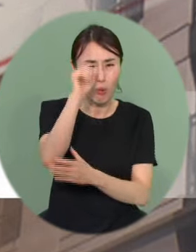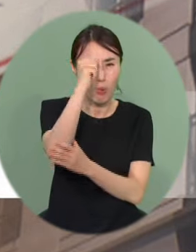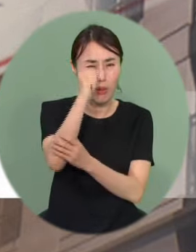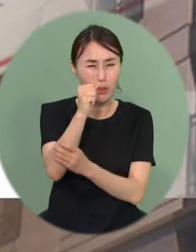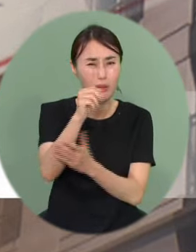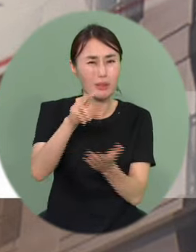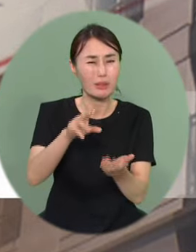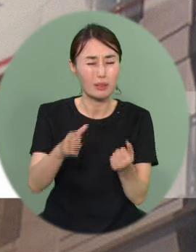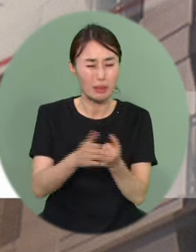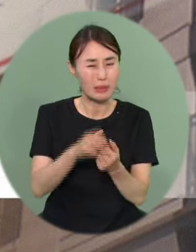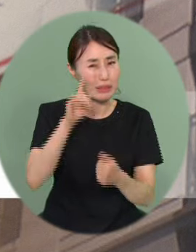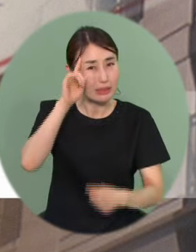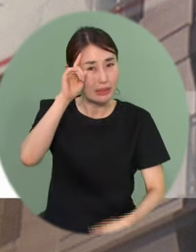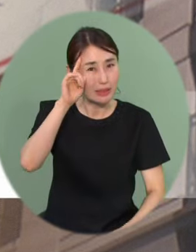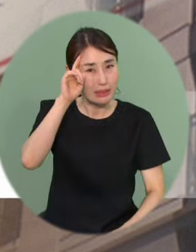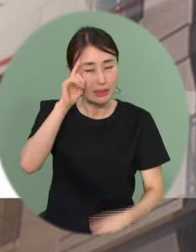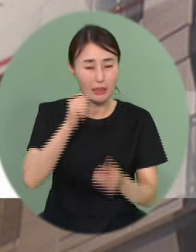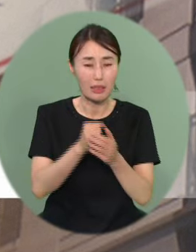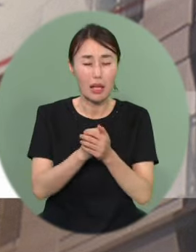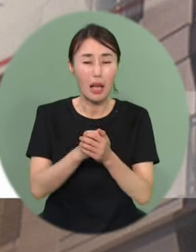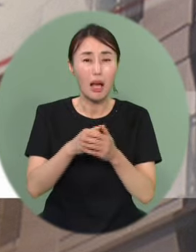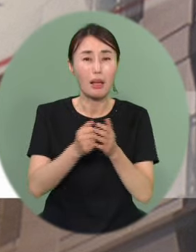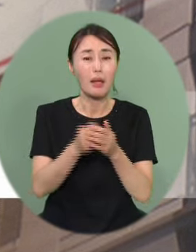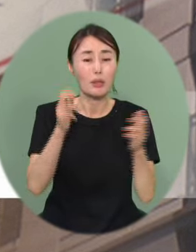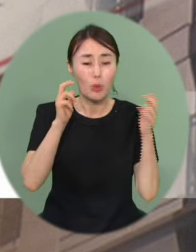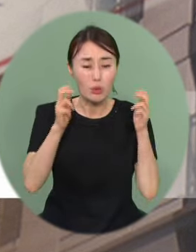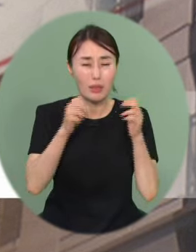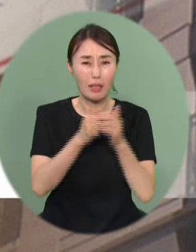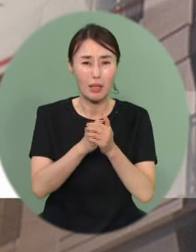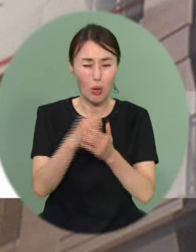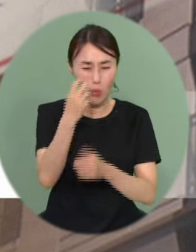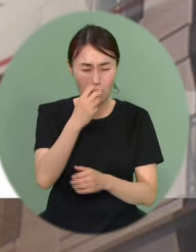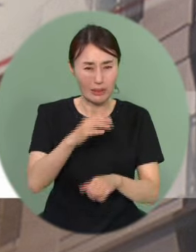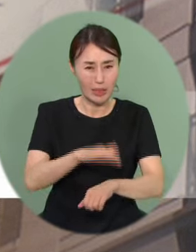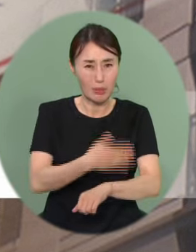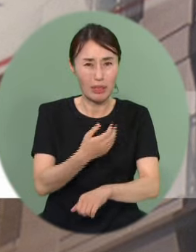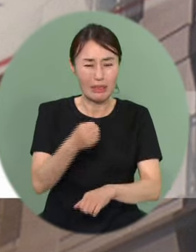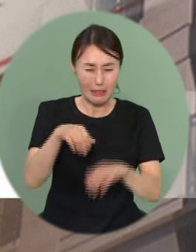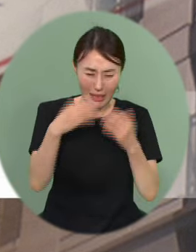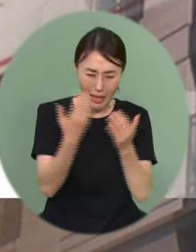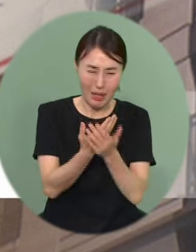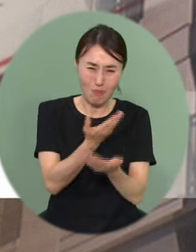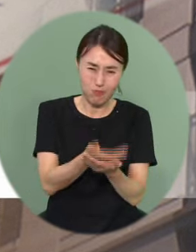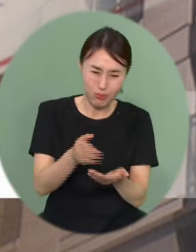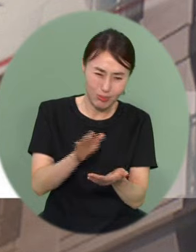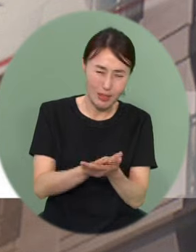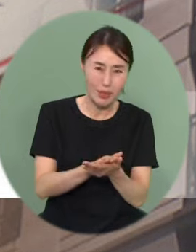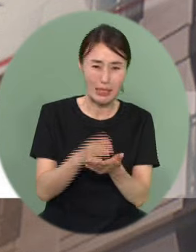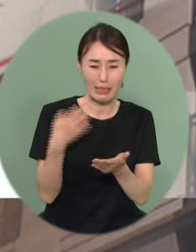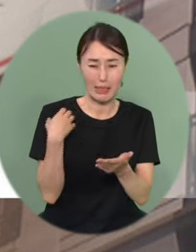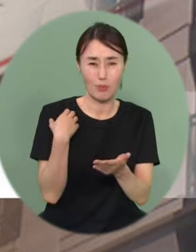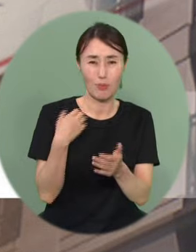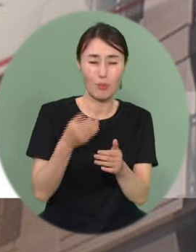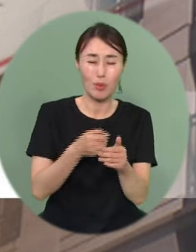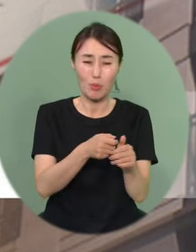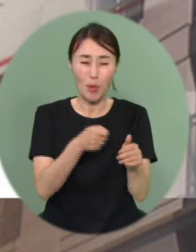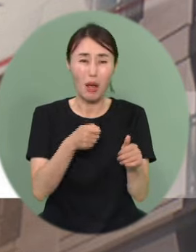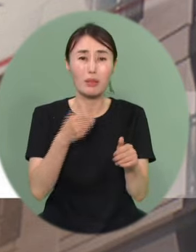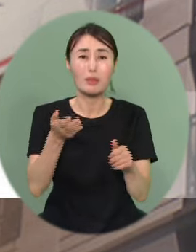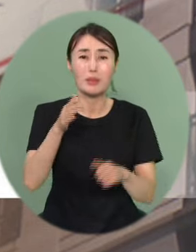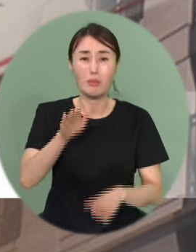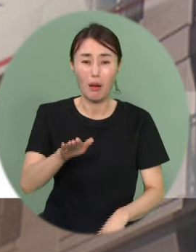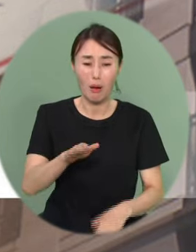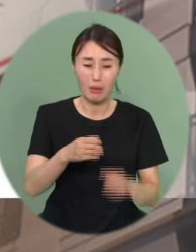있습니다. 주민들은 시공사의 관리 부실을 호소하며 전면 재시공 등 책임 있는 조치를 요구했지만 돌아온